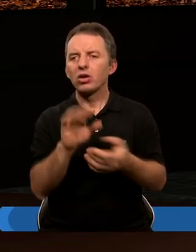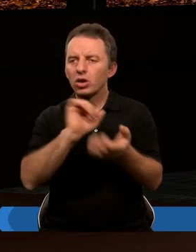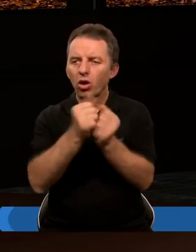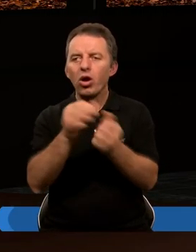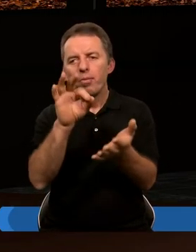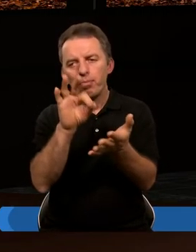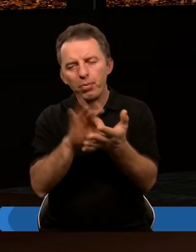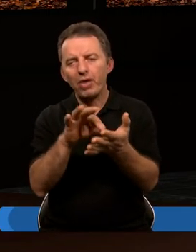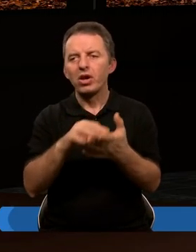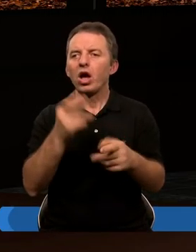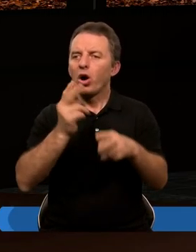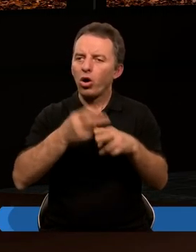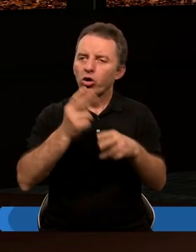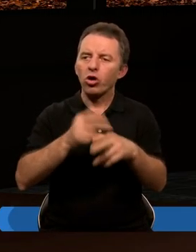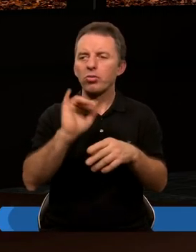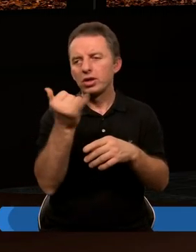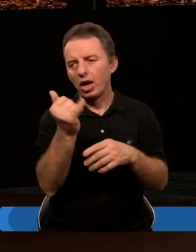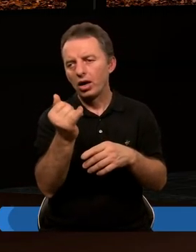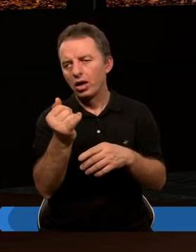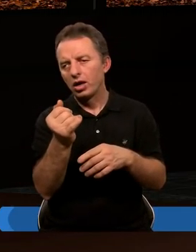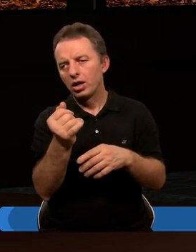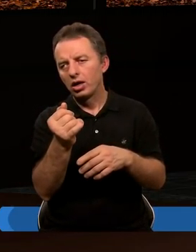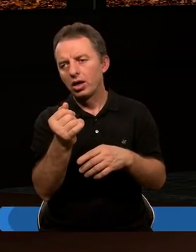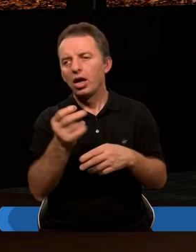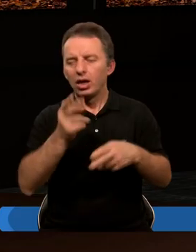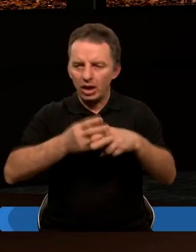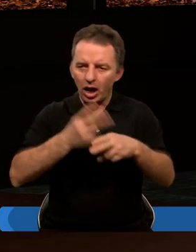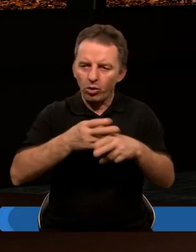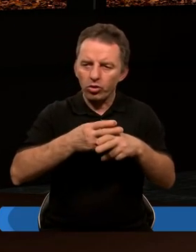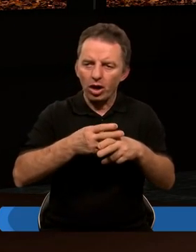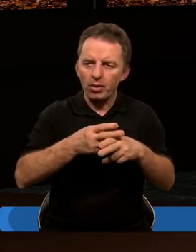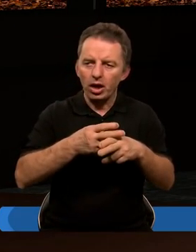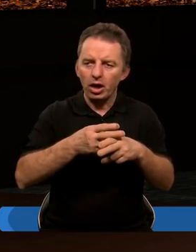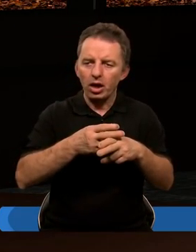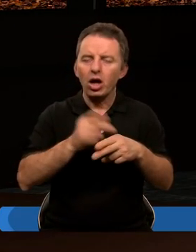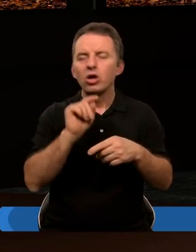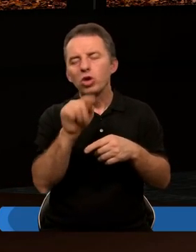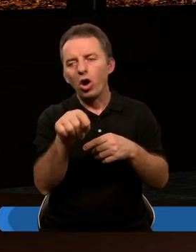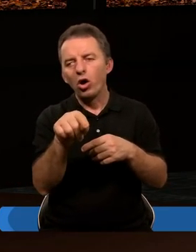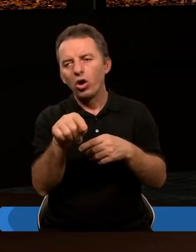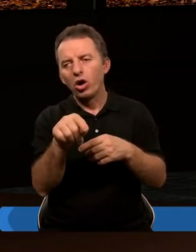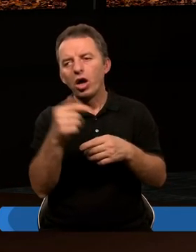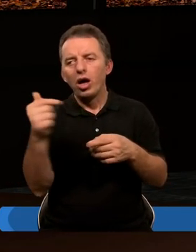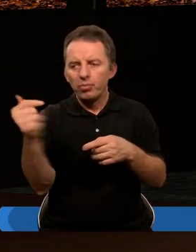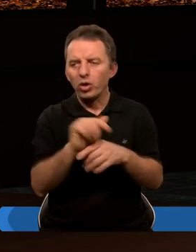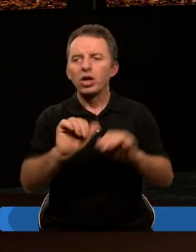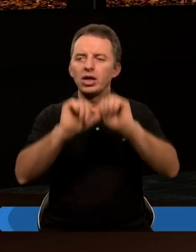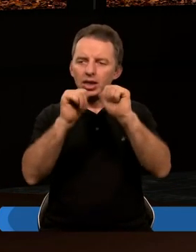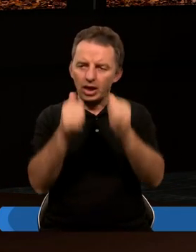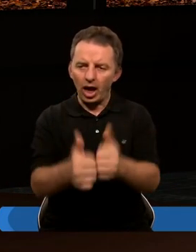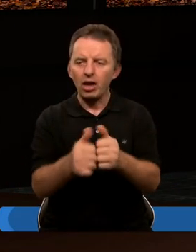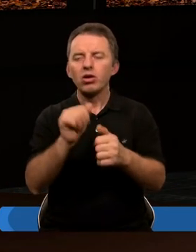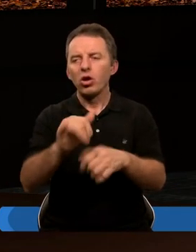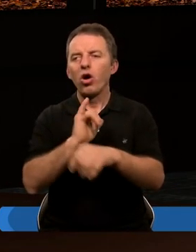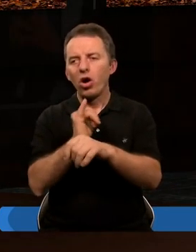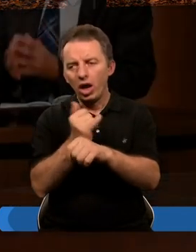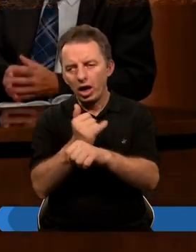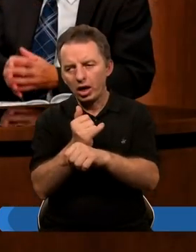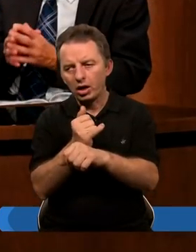pewne choroby, jak zachorujemy, to musimy stale to